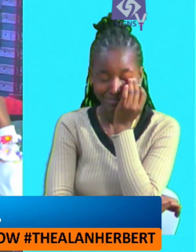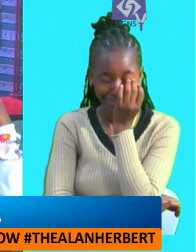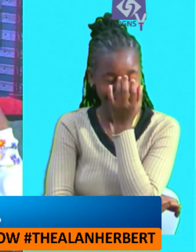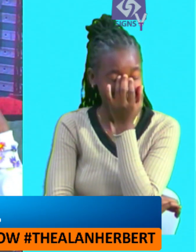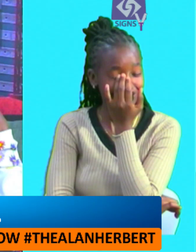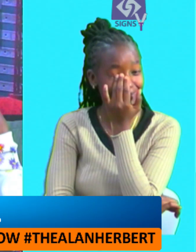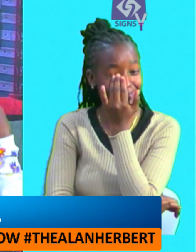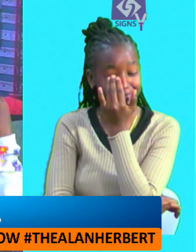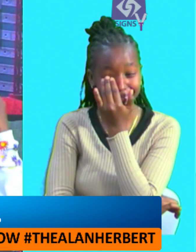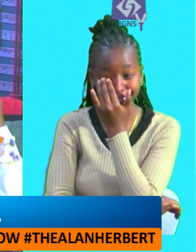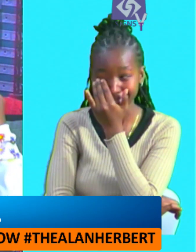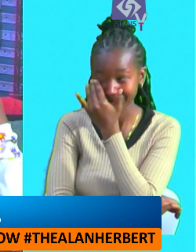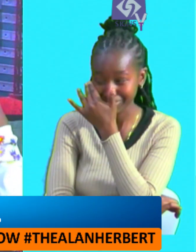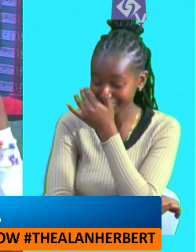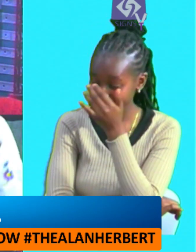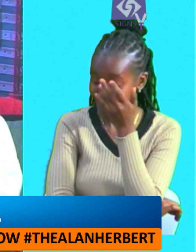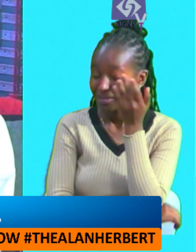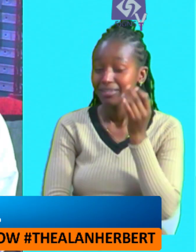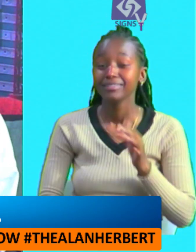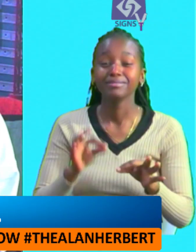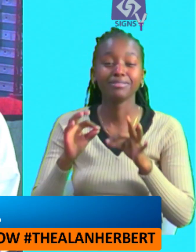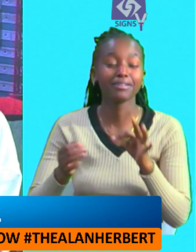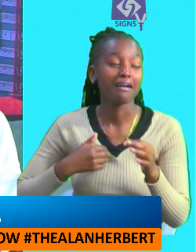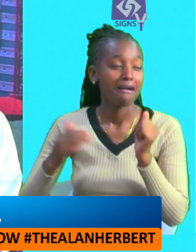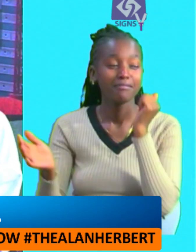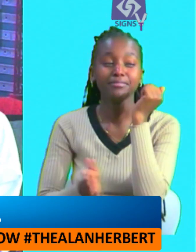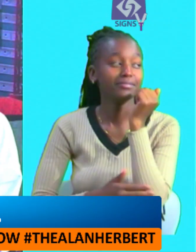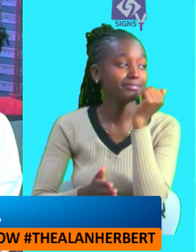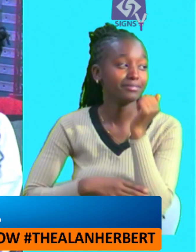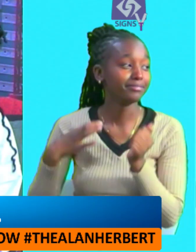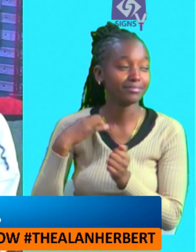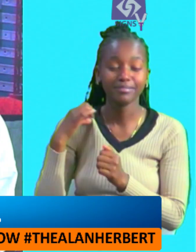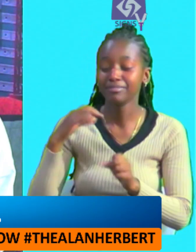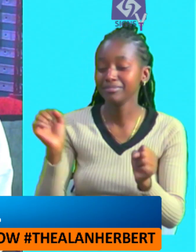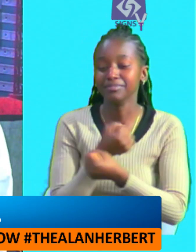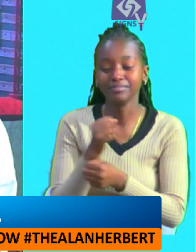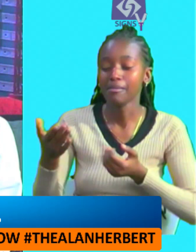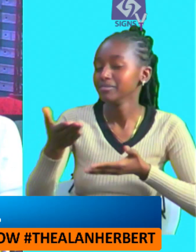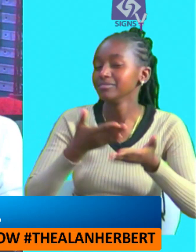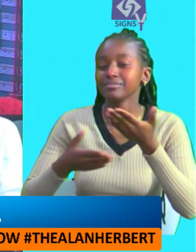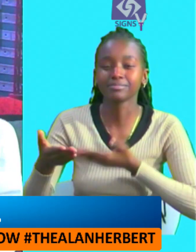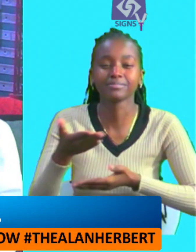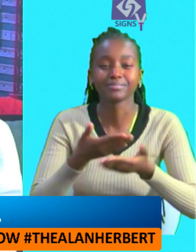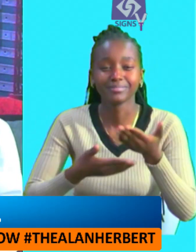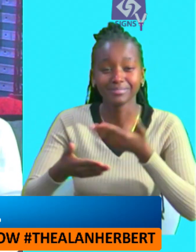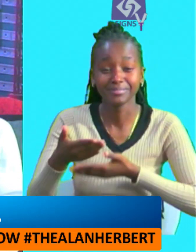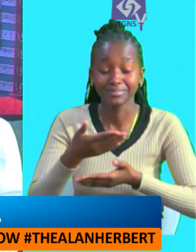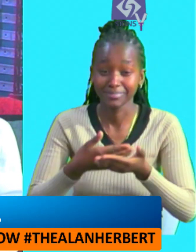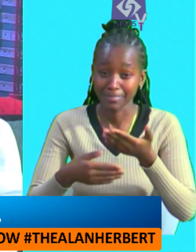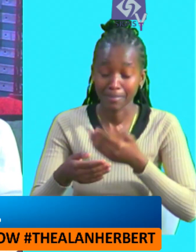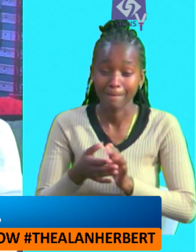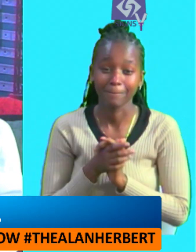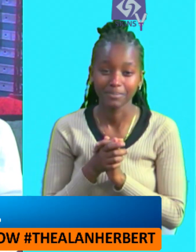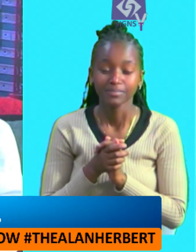Indecently. No. Alan hata wewe unajua kuna vile wewe unaweza vaa na kuna vile wababa wanavaa